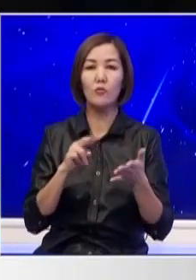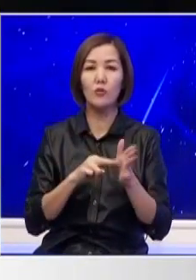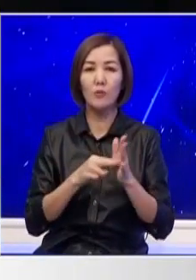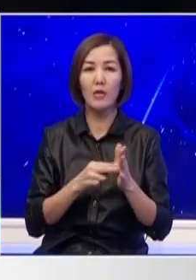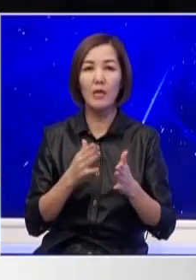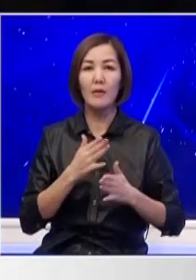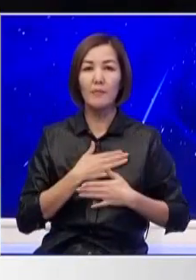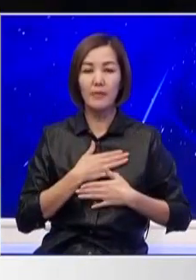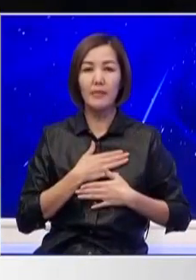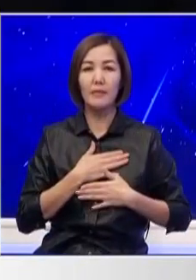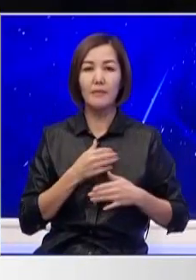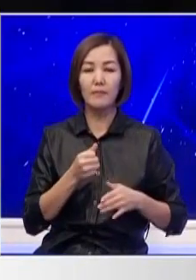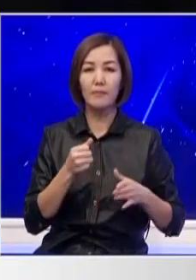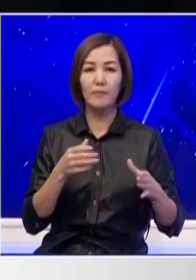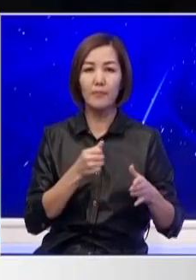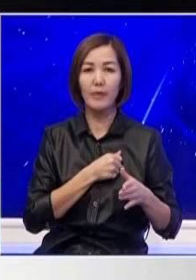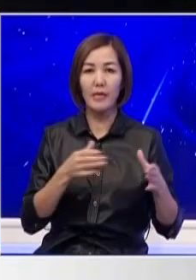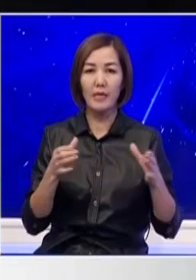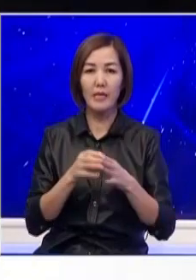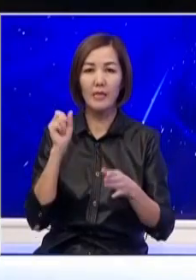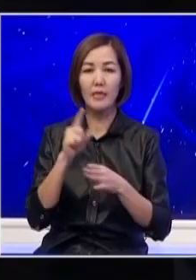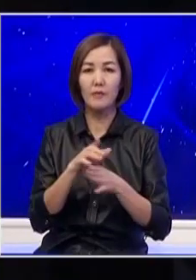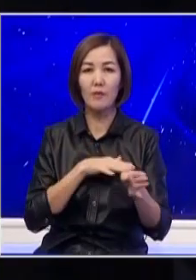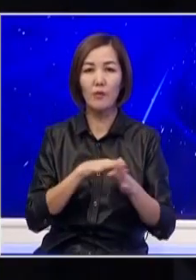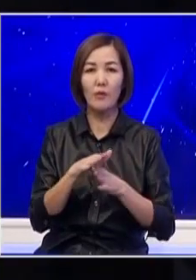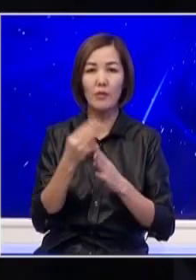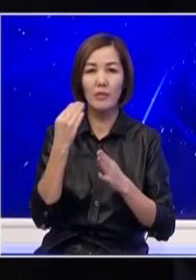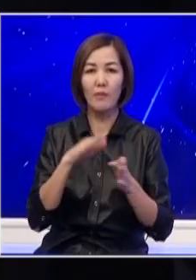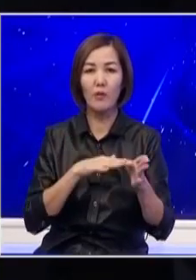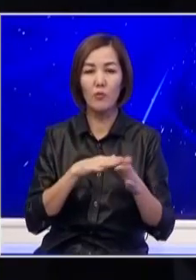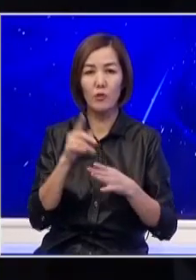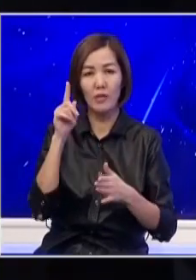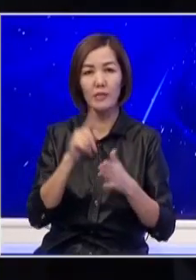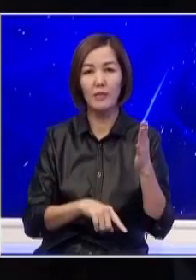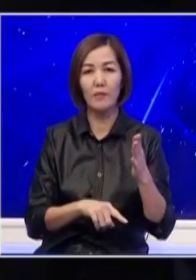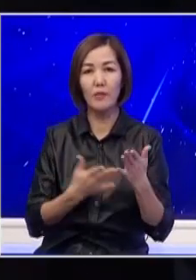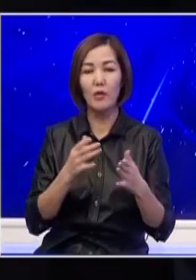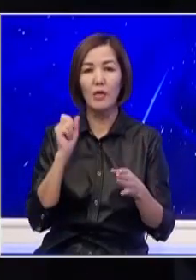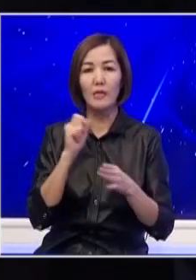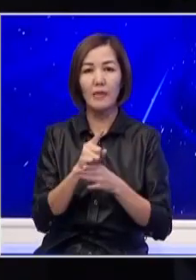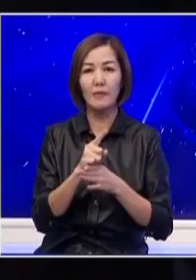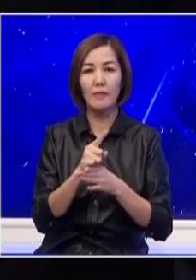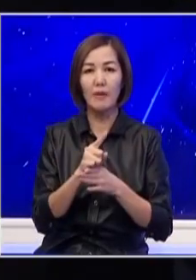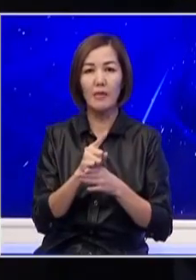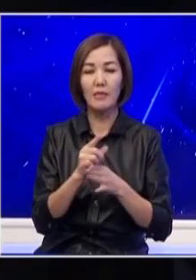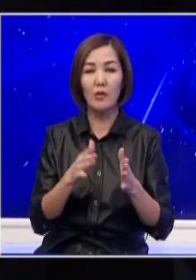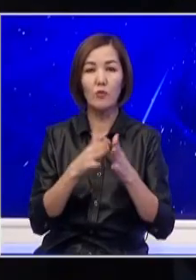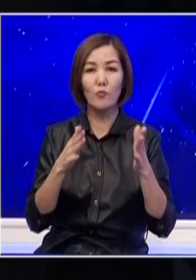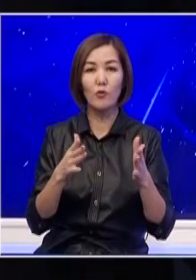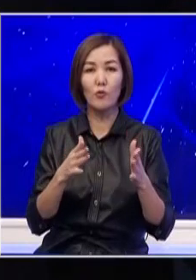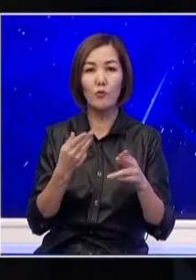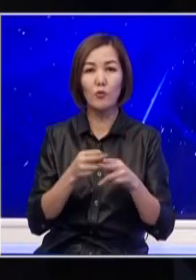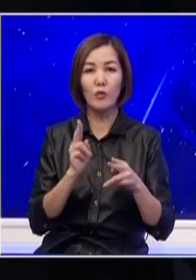инженерлік саперлік бригада өзіне жүктелген тапсырмаларды уақытылы әрі сапалы орындайды деп сенемін. Оларға жүктелген міндет пен артылған үміт